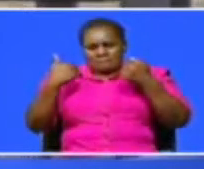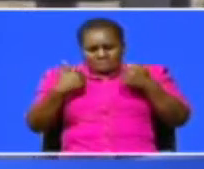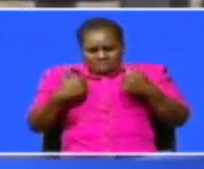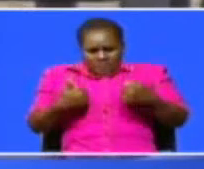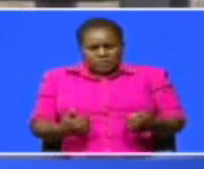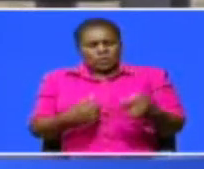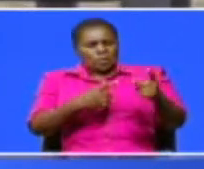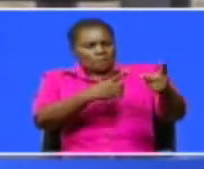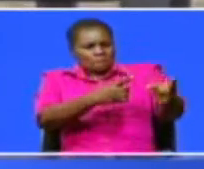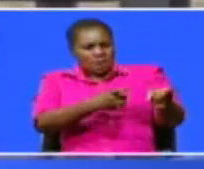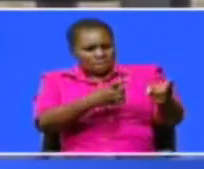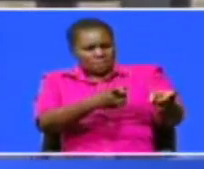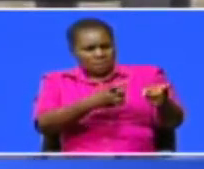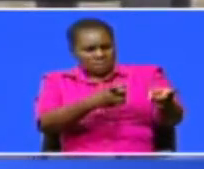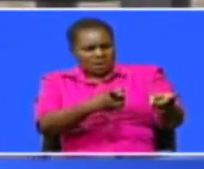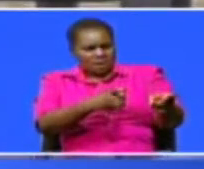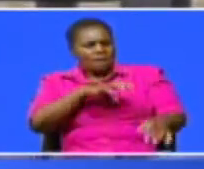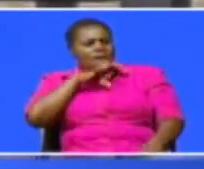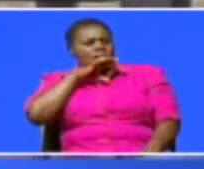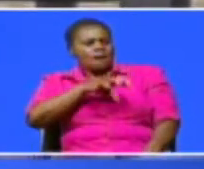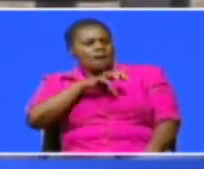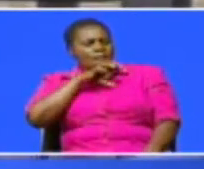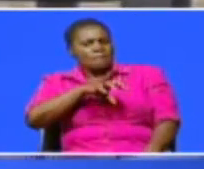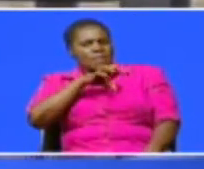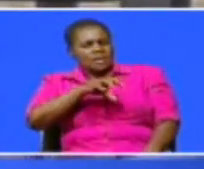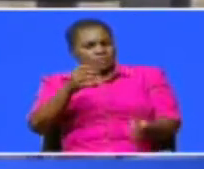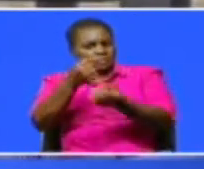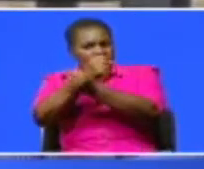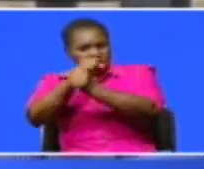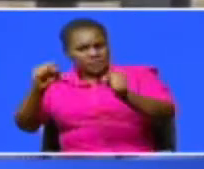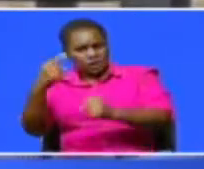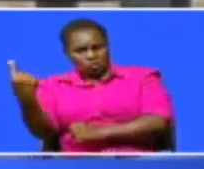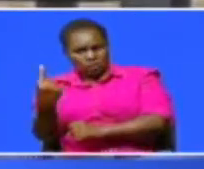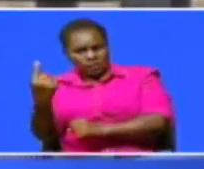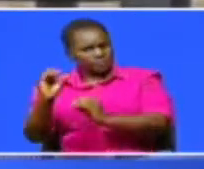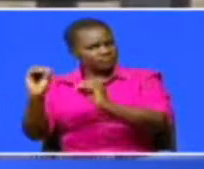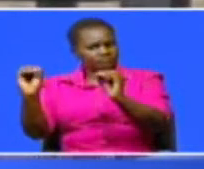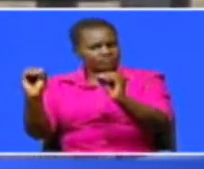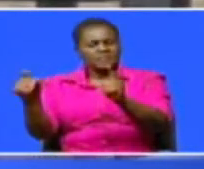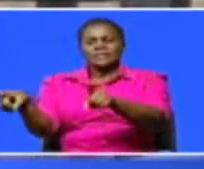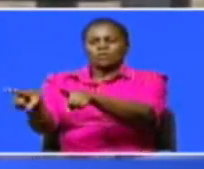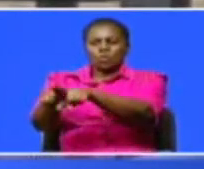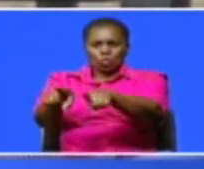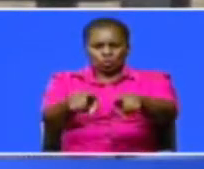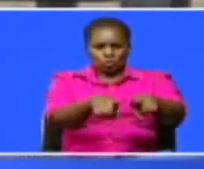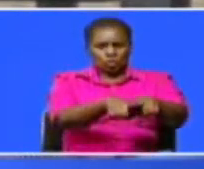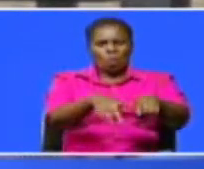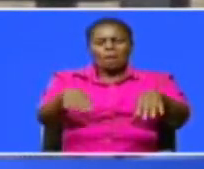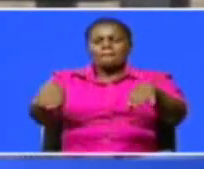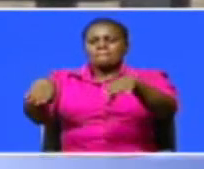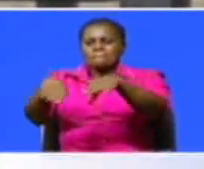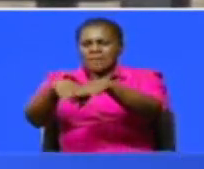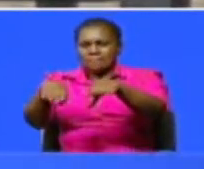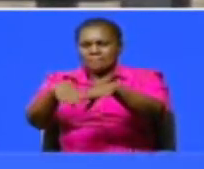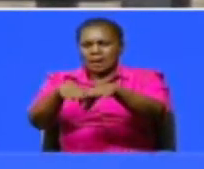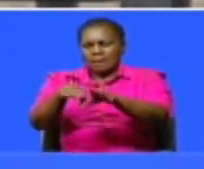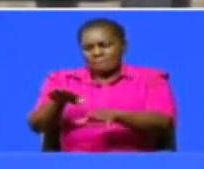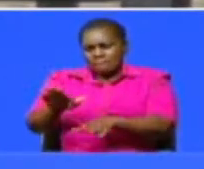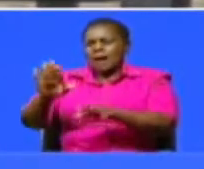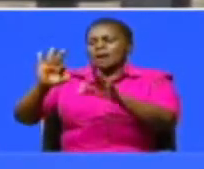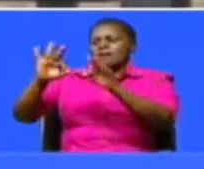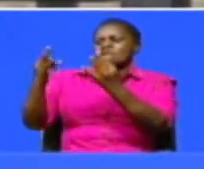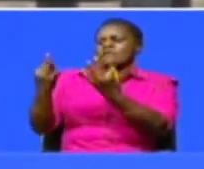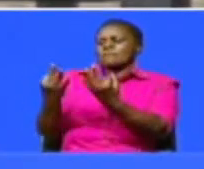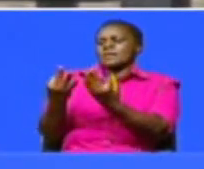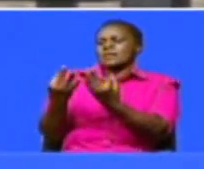attack and an insult to not only the President but also members of his